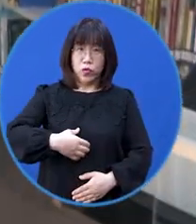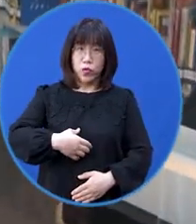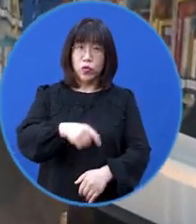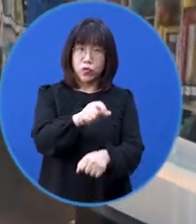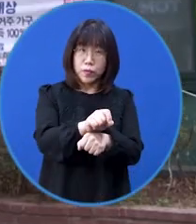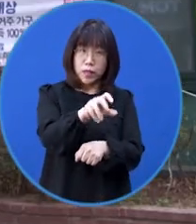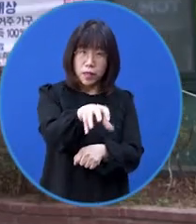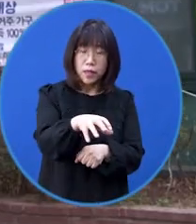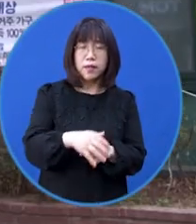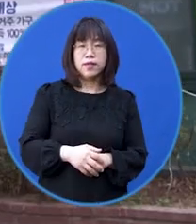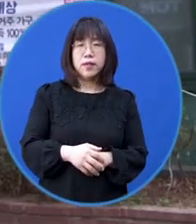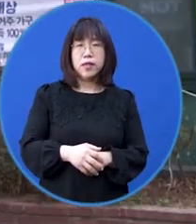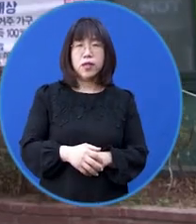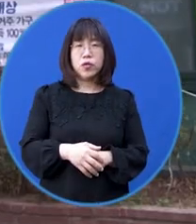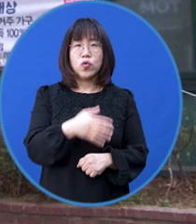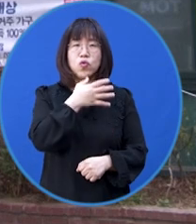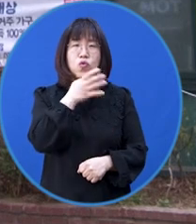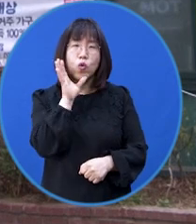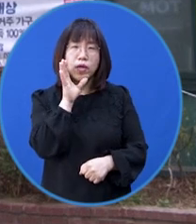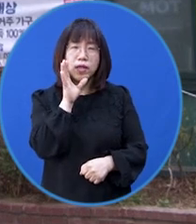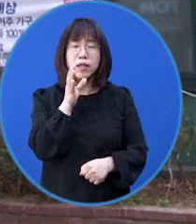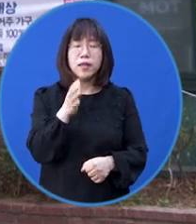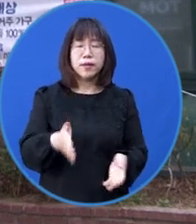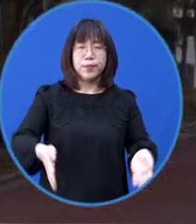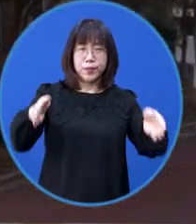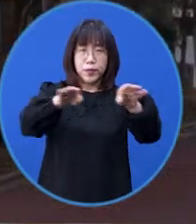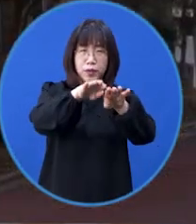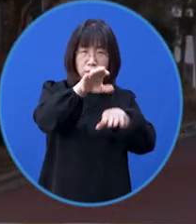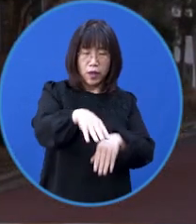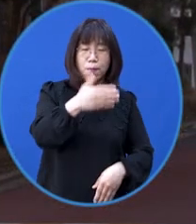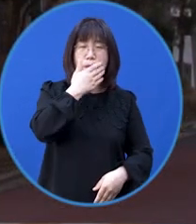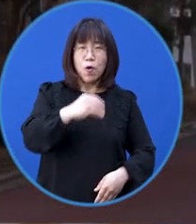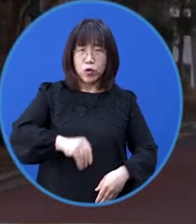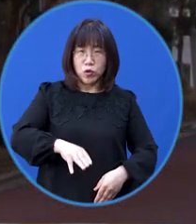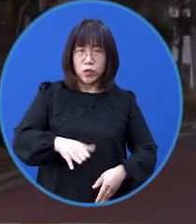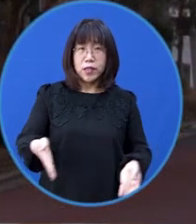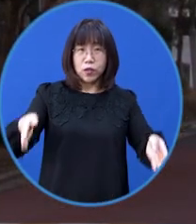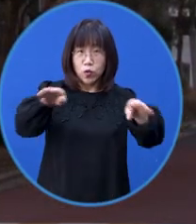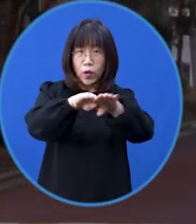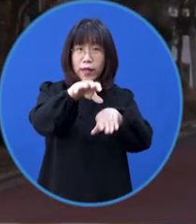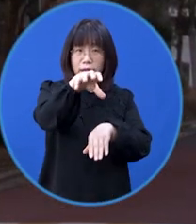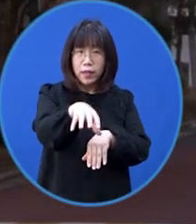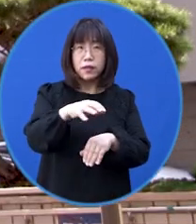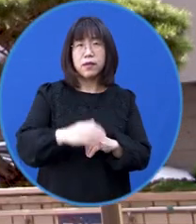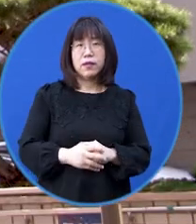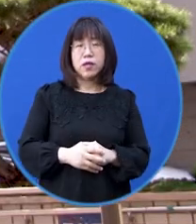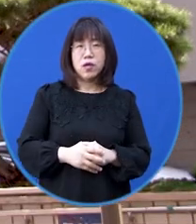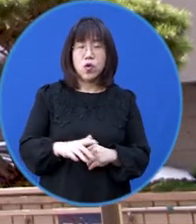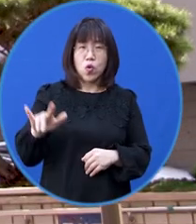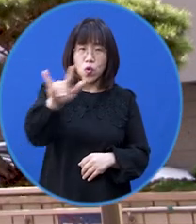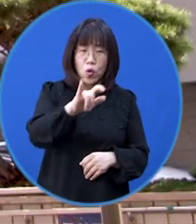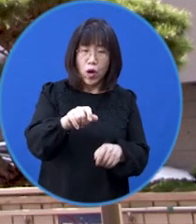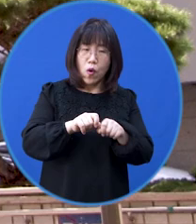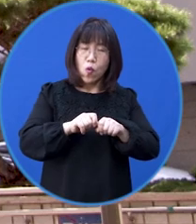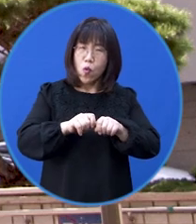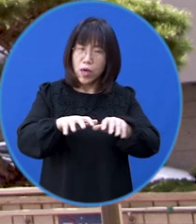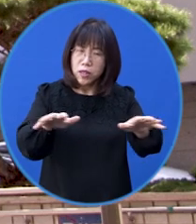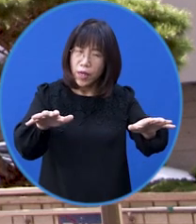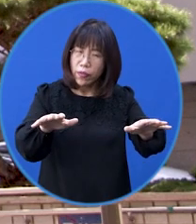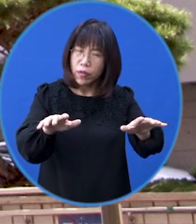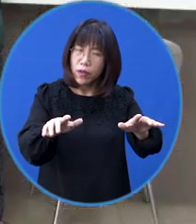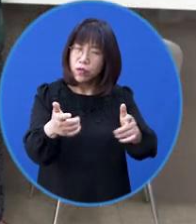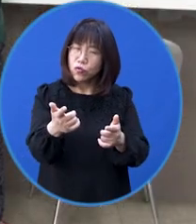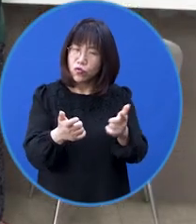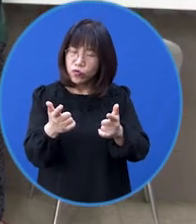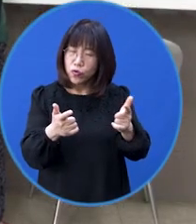있습니다. 동주민센터 자치회관과 어르신들이 많이 이용하는 경로당, 노인복지관 등은